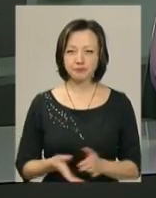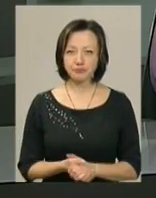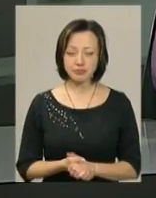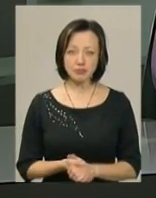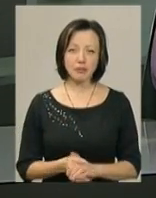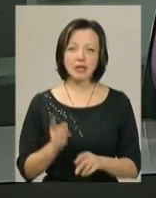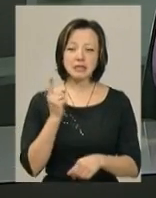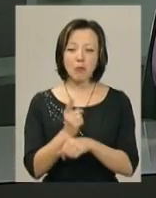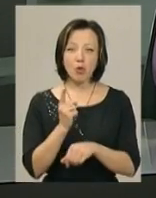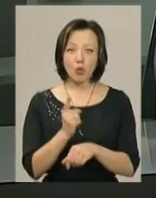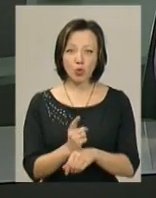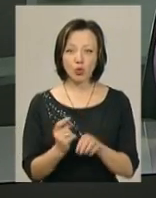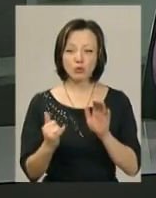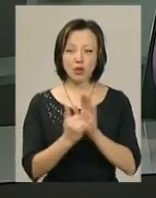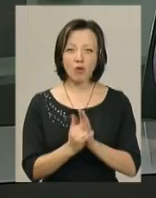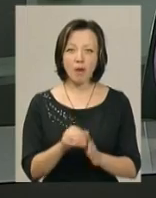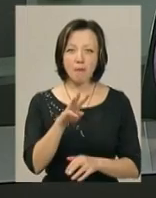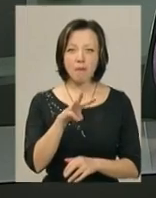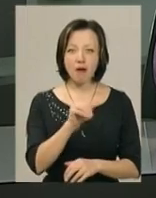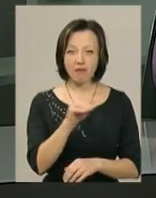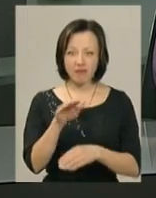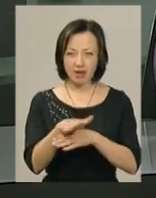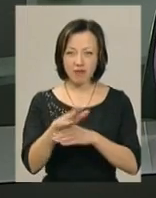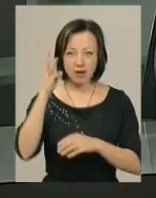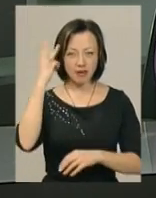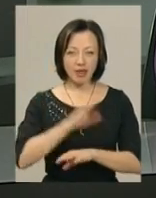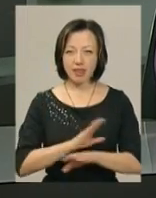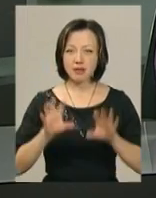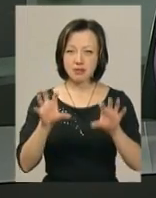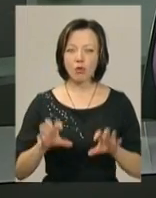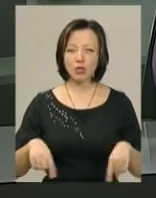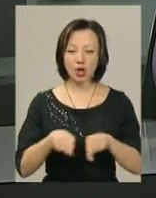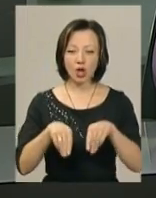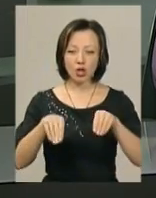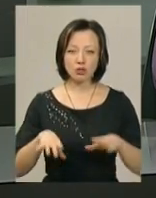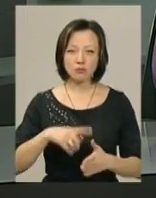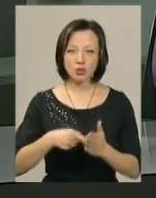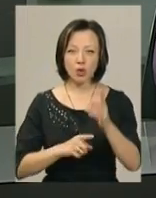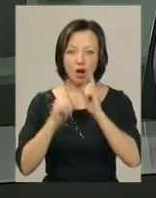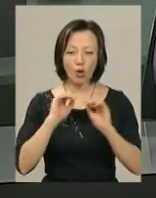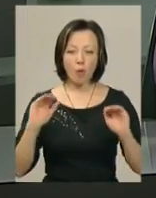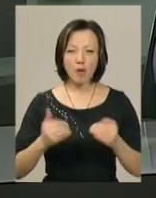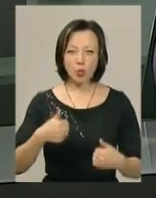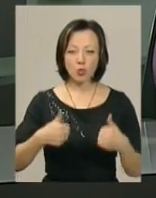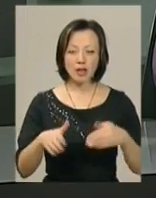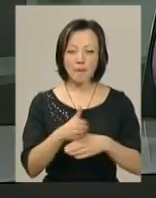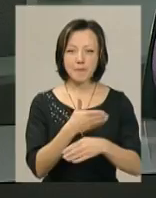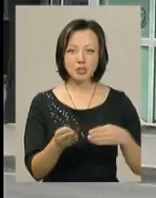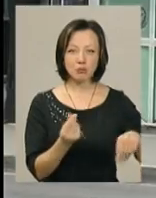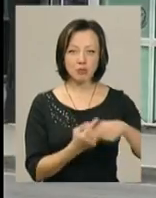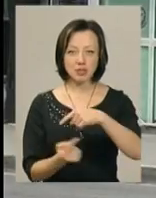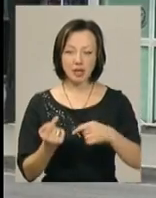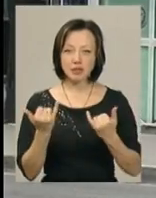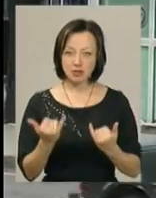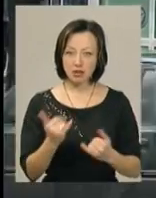Заборона розміщувати МАФи у Хмельницькому незаконна. Таке рішення міської ради обмежує конкуренцію між підприємцями, бо існуючі